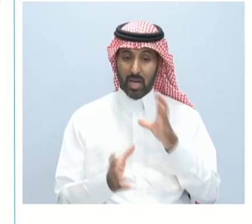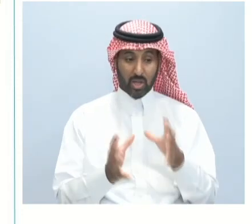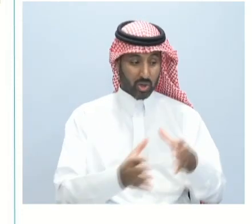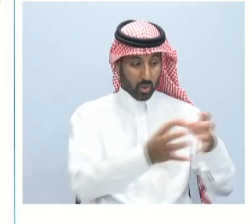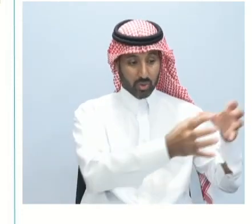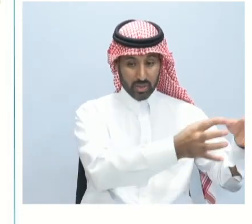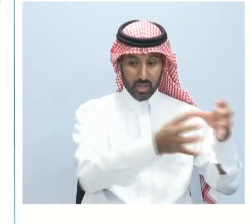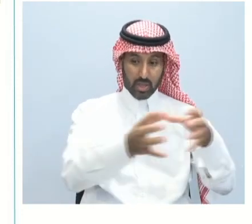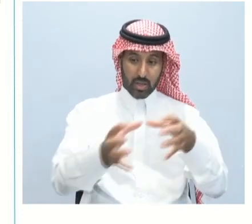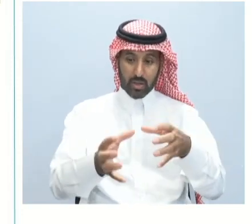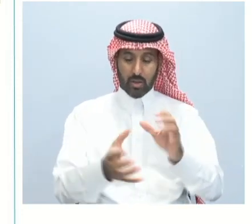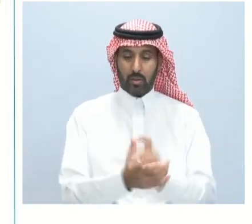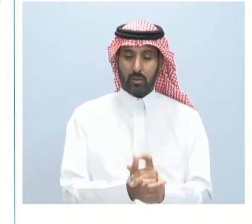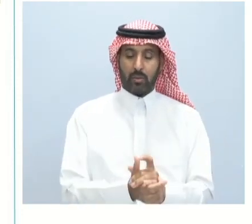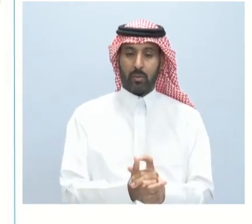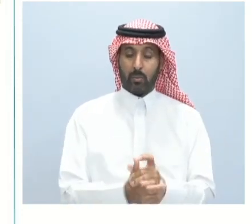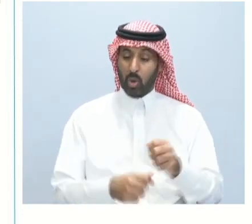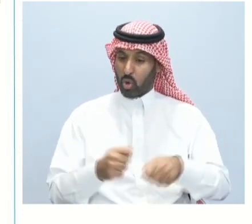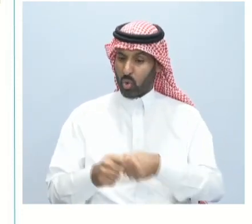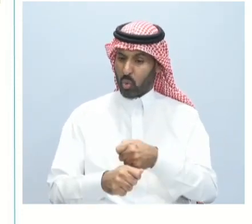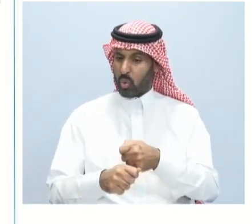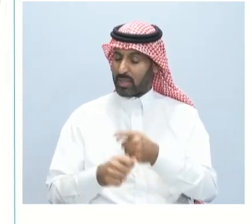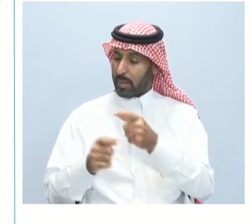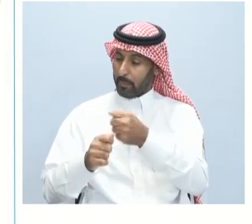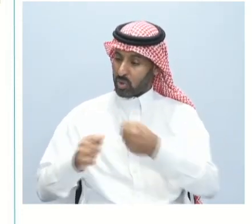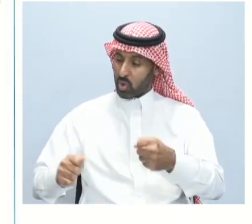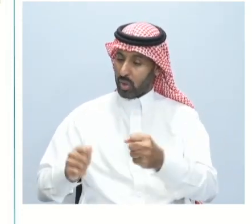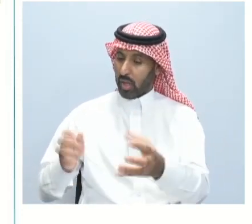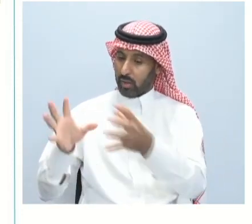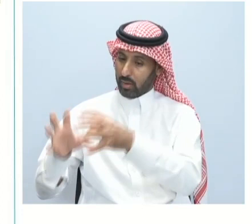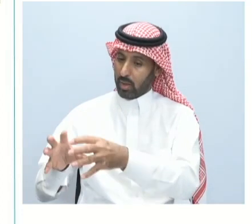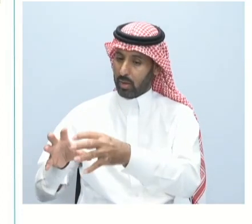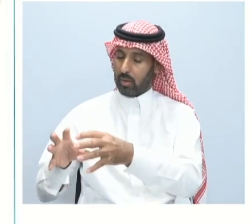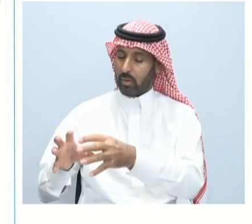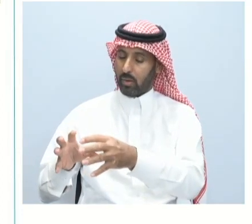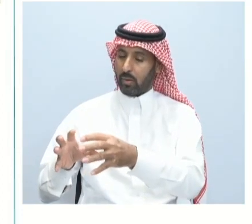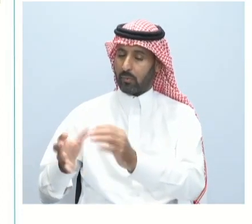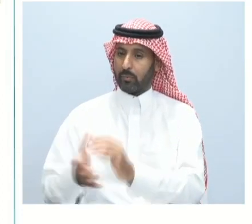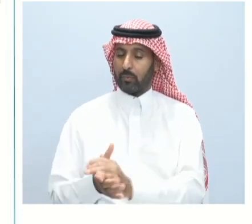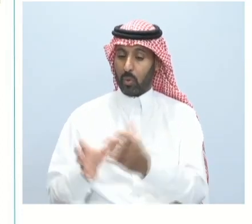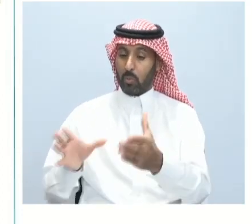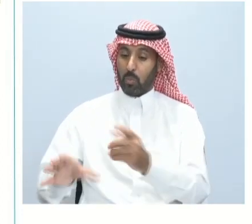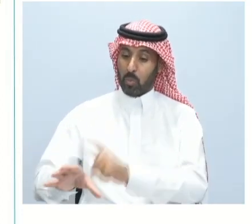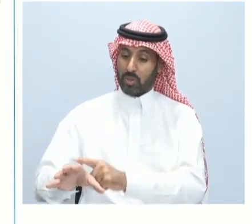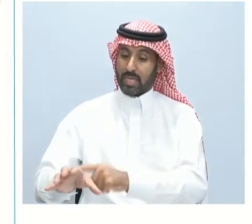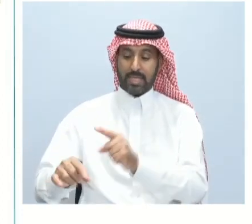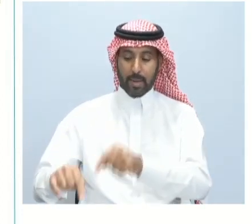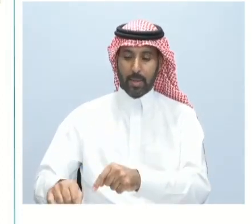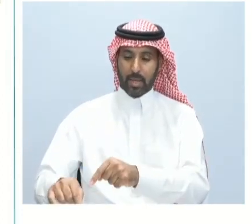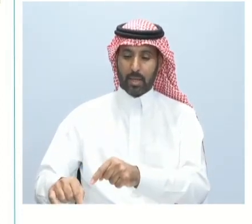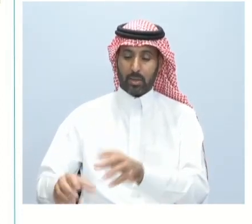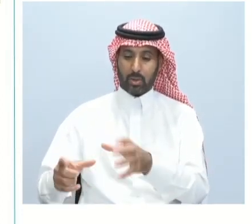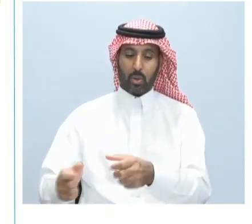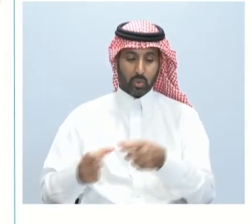اللوجستي من القيود الموجوده سعه التخزين في المستودعات وكذلك المده الزمنيه المحدده